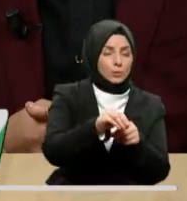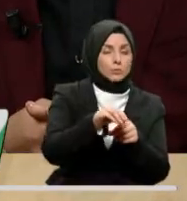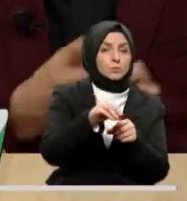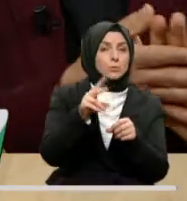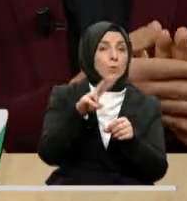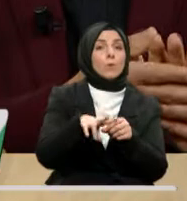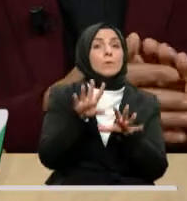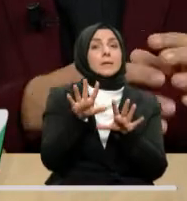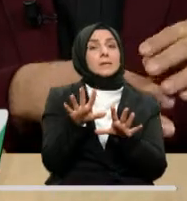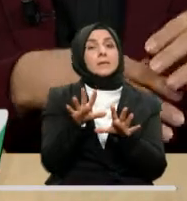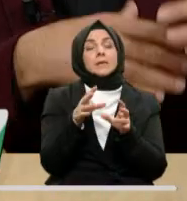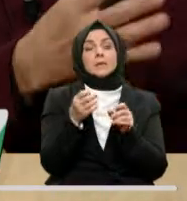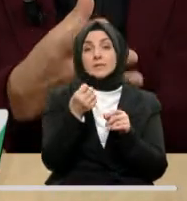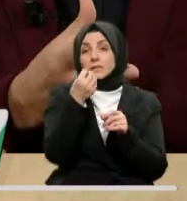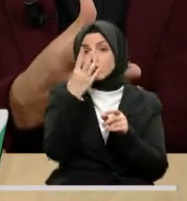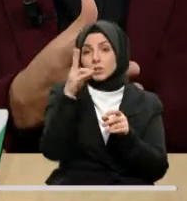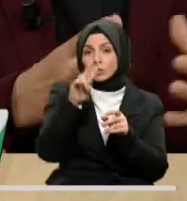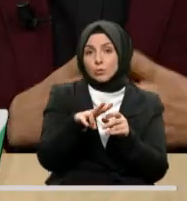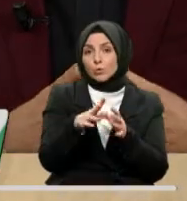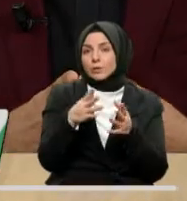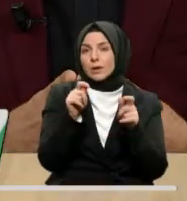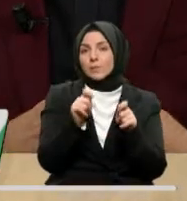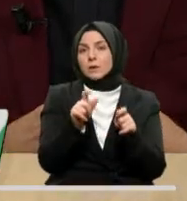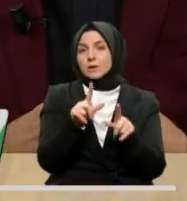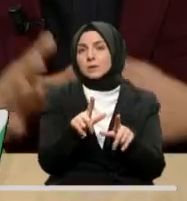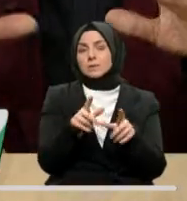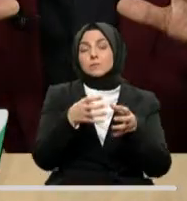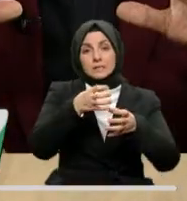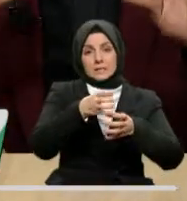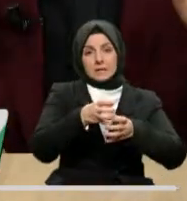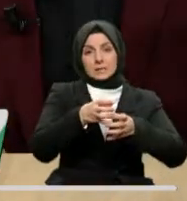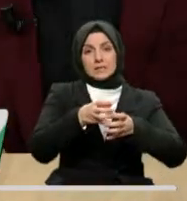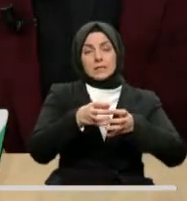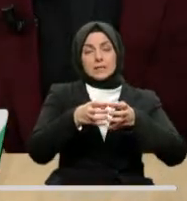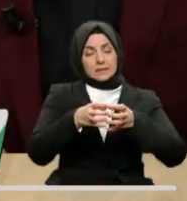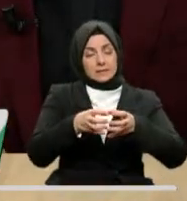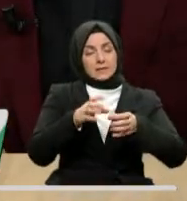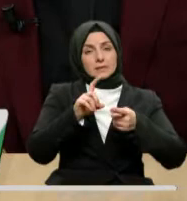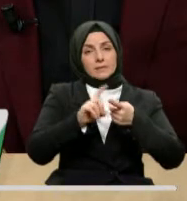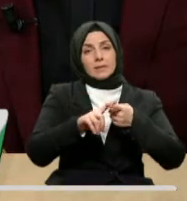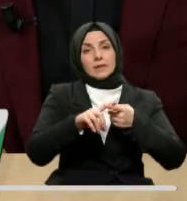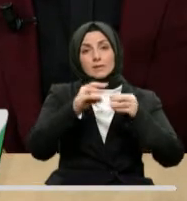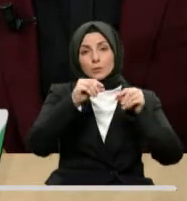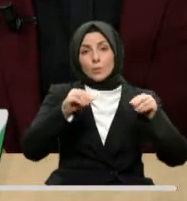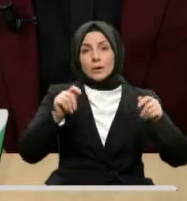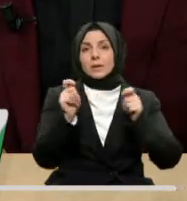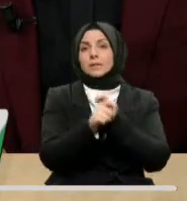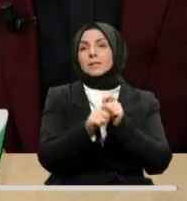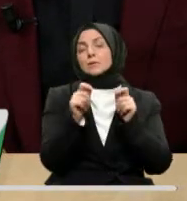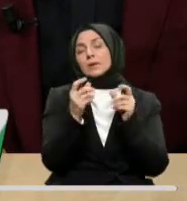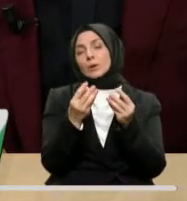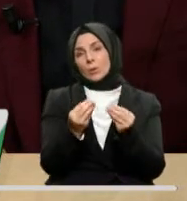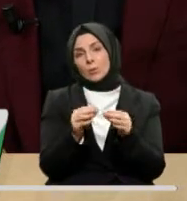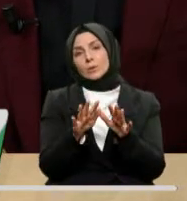öldüremez bütün söylüyor O zaman ne yapabilirsiniz saksı toprağı değiştirirsin Ama bunlar Eksen durumlar anladım